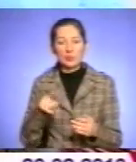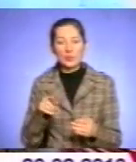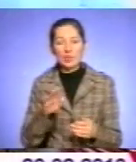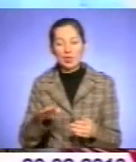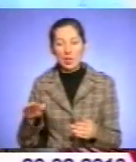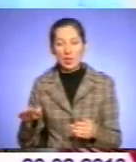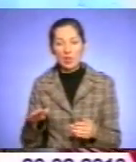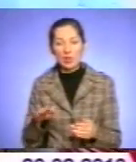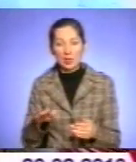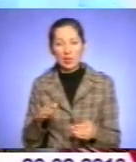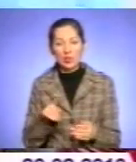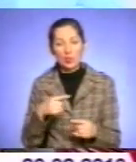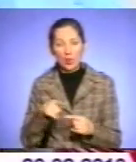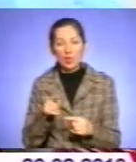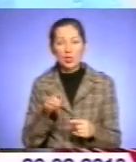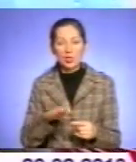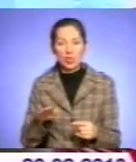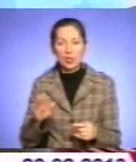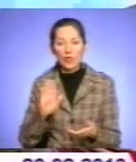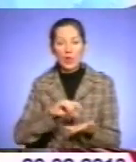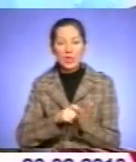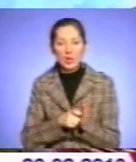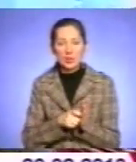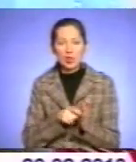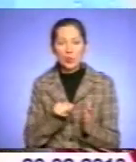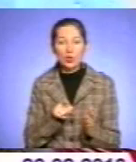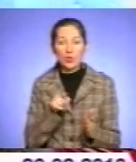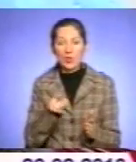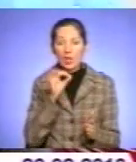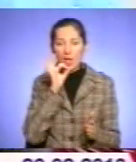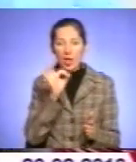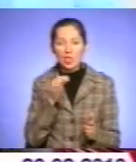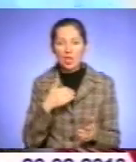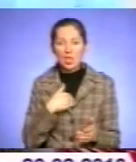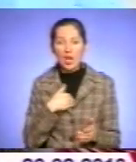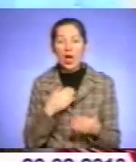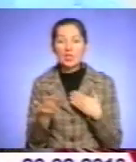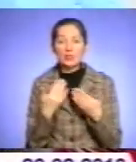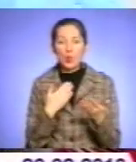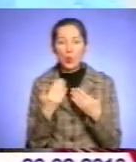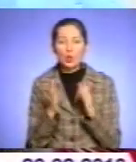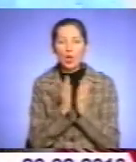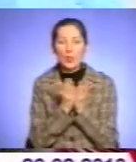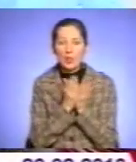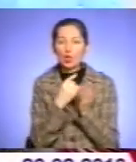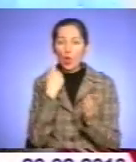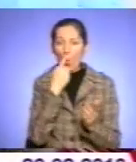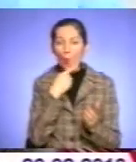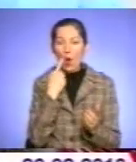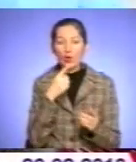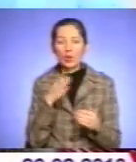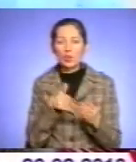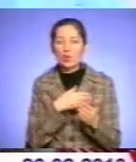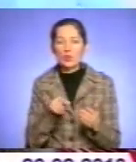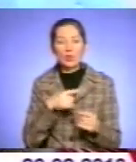дитина, ніж інші діти в класі, тому що він каже, я спілкуюся книжною мовою. Він зовсім